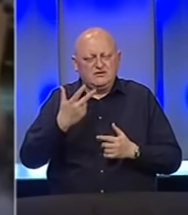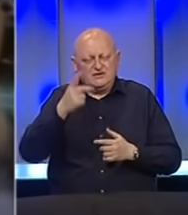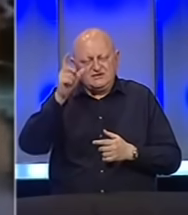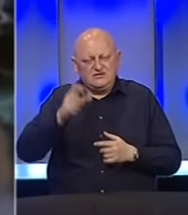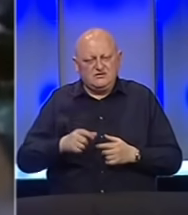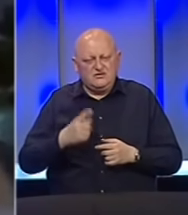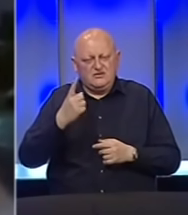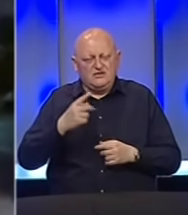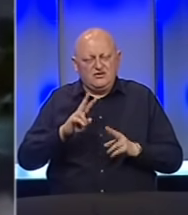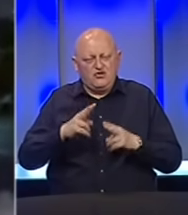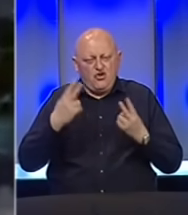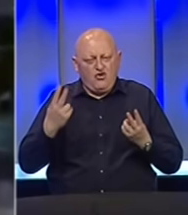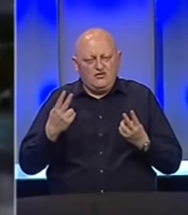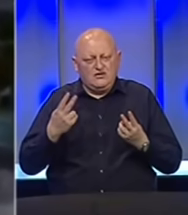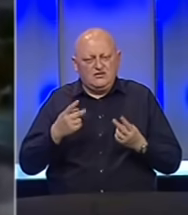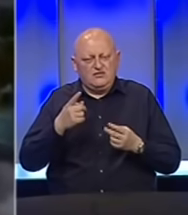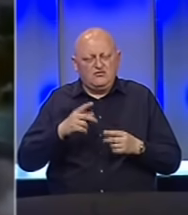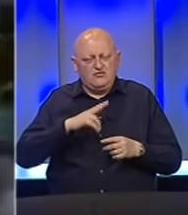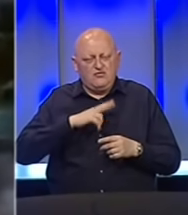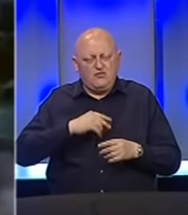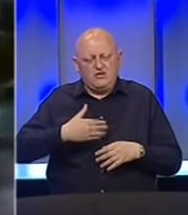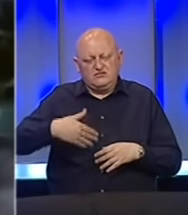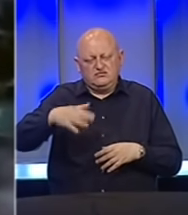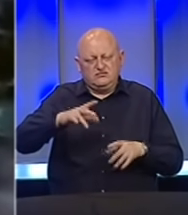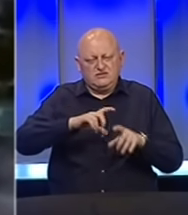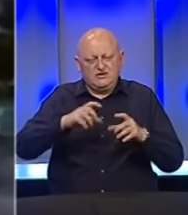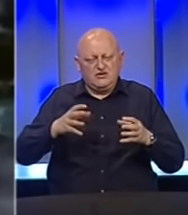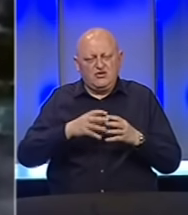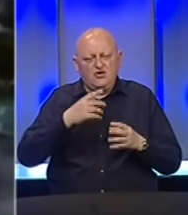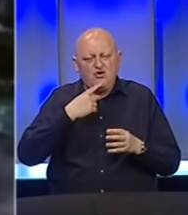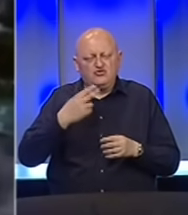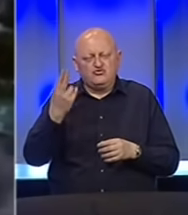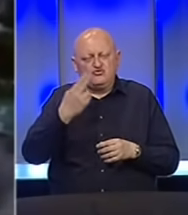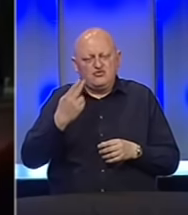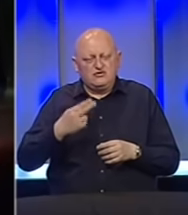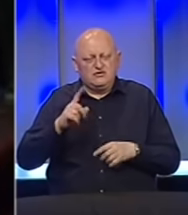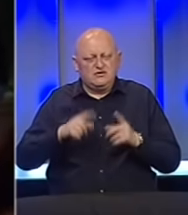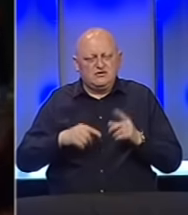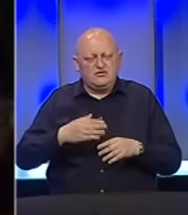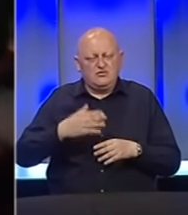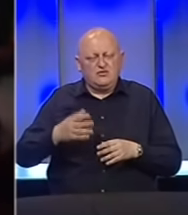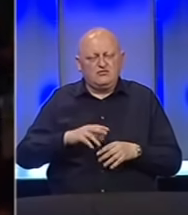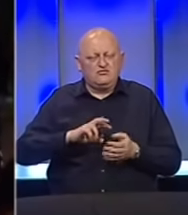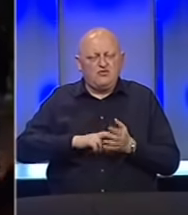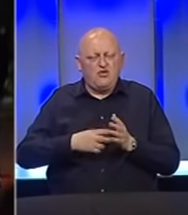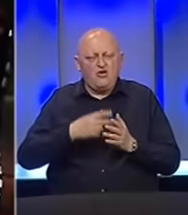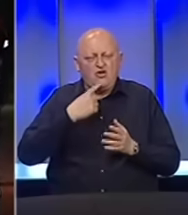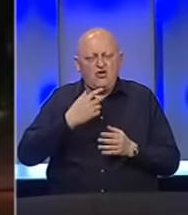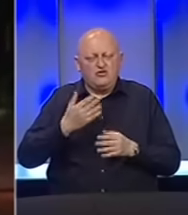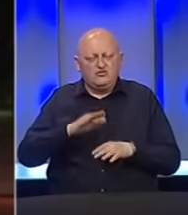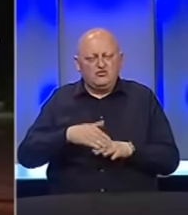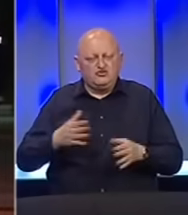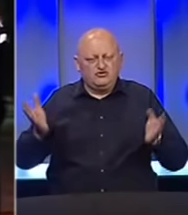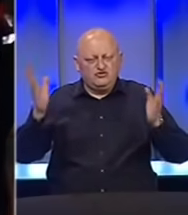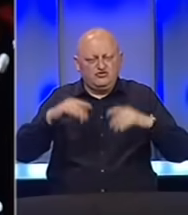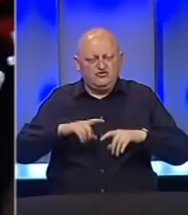osoba, uključujući jednog novinara. Policija je udaljila od zgrade grupu koju su činili umjetnici i pojedini opozicioni lideri prije nego što je počelo